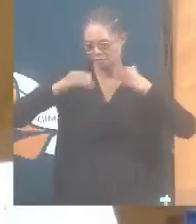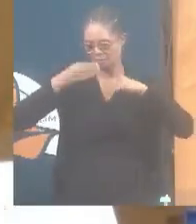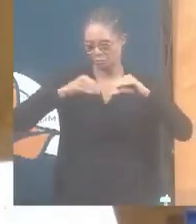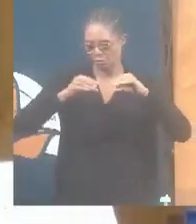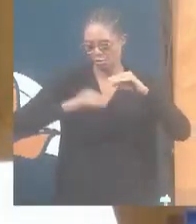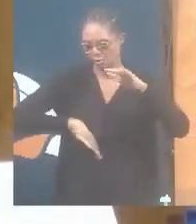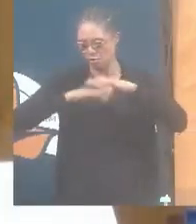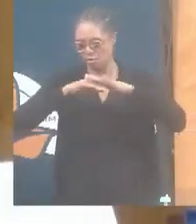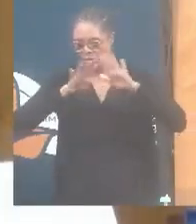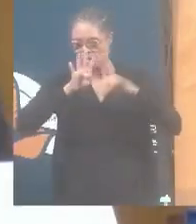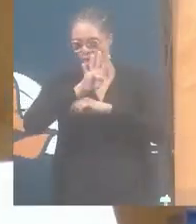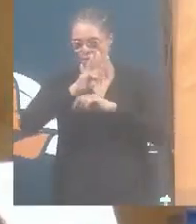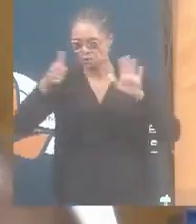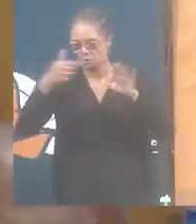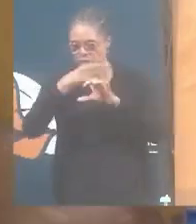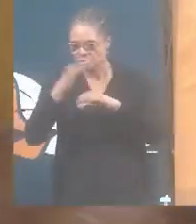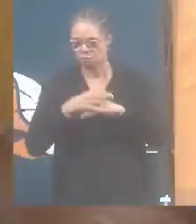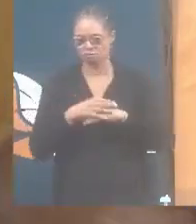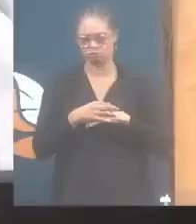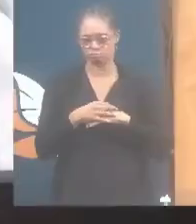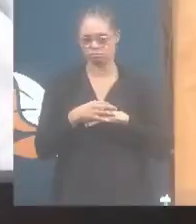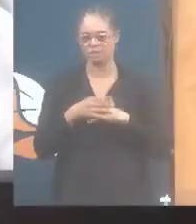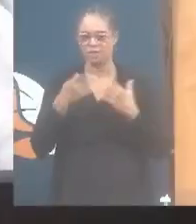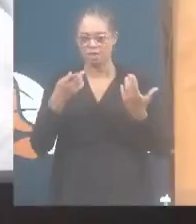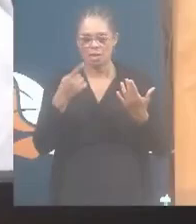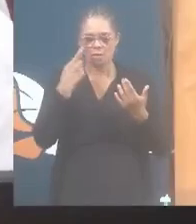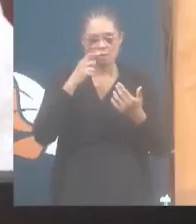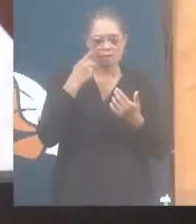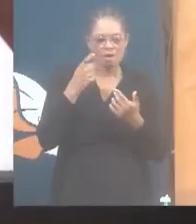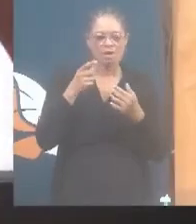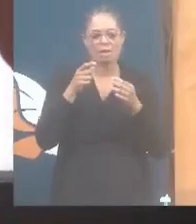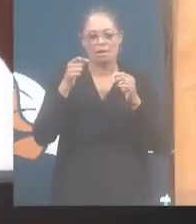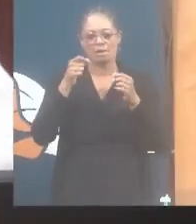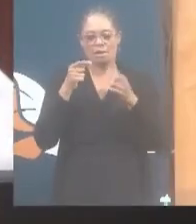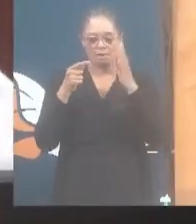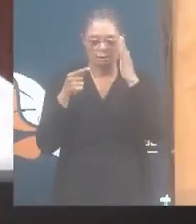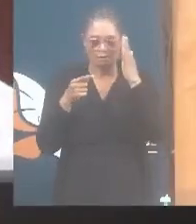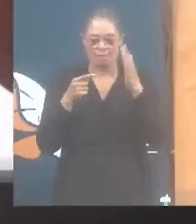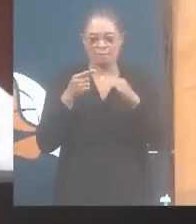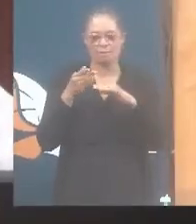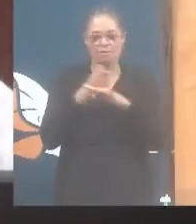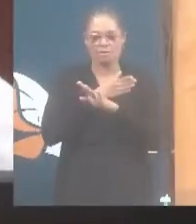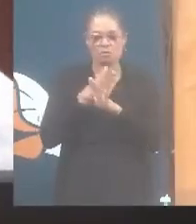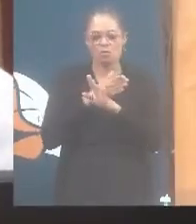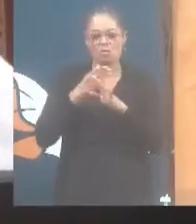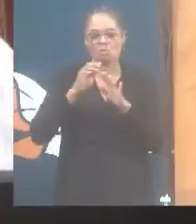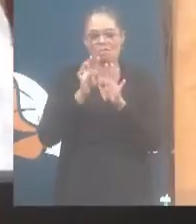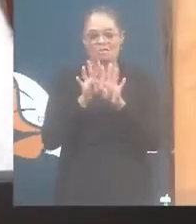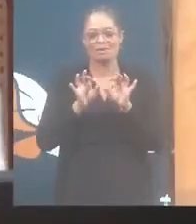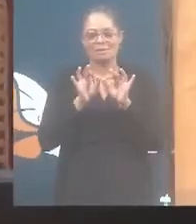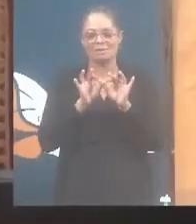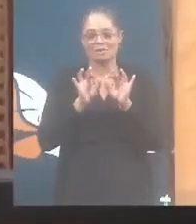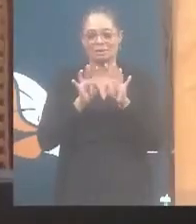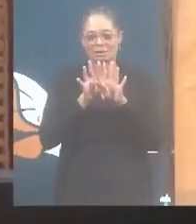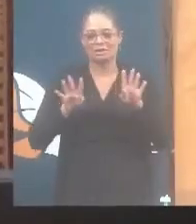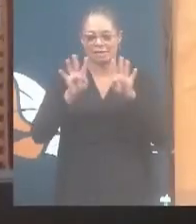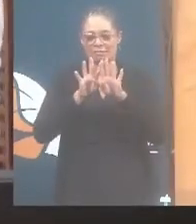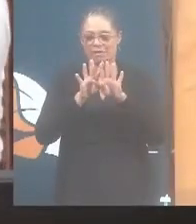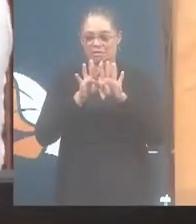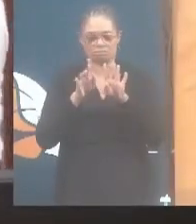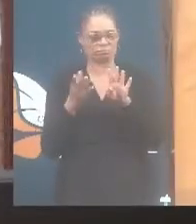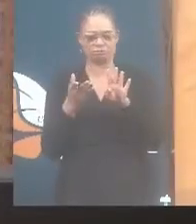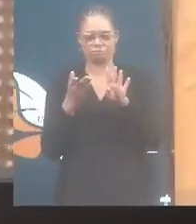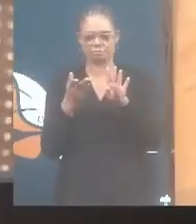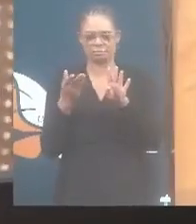46%, lorsque nous constatons que les prévisions de la CAF ne sont pas au rendez-vous, donc ce sont des indicateurs